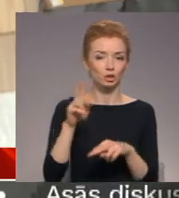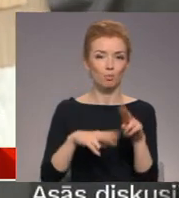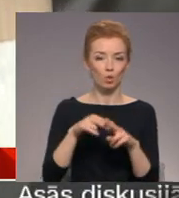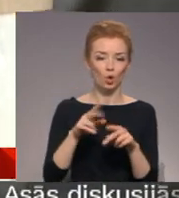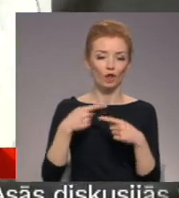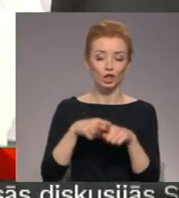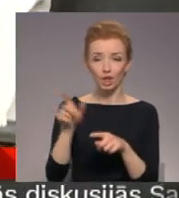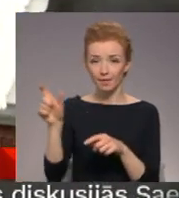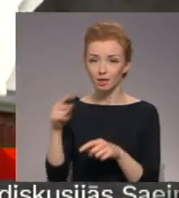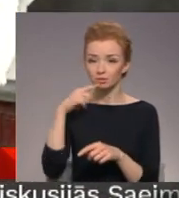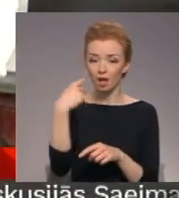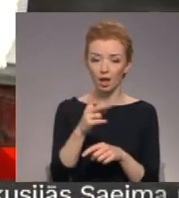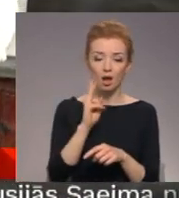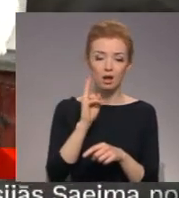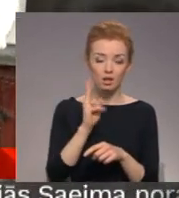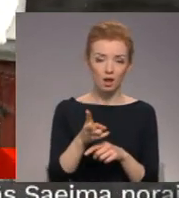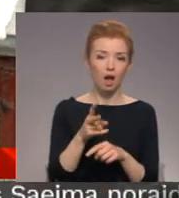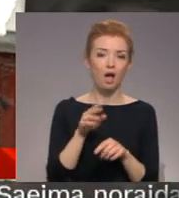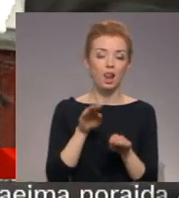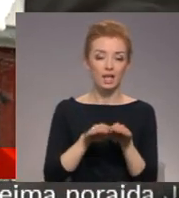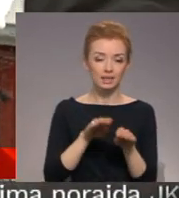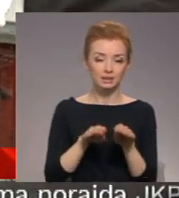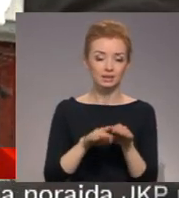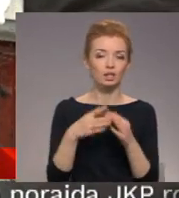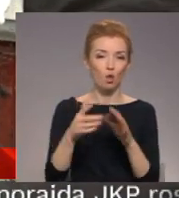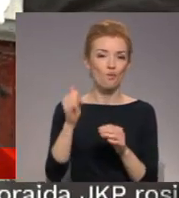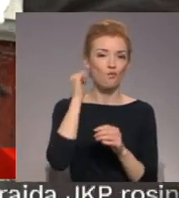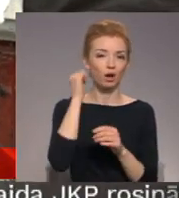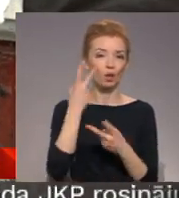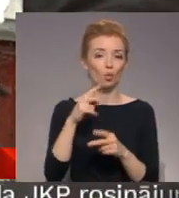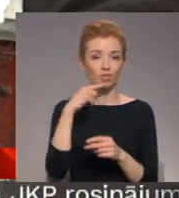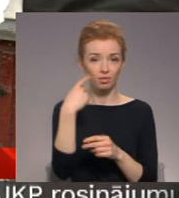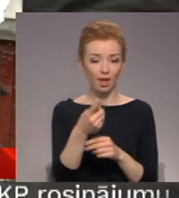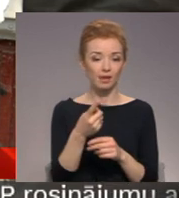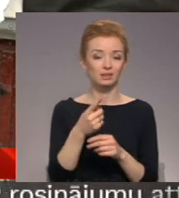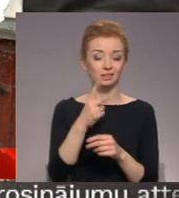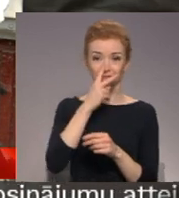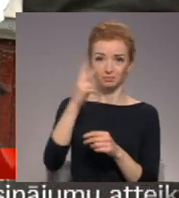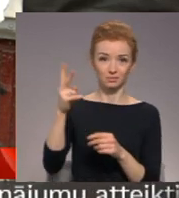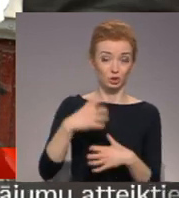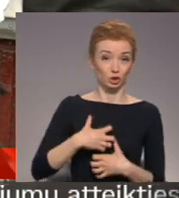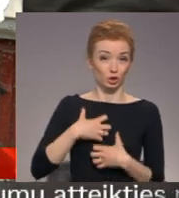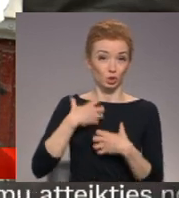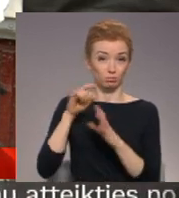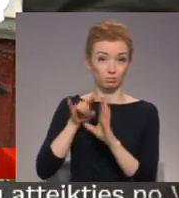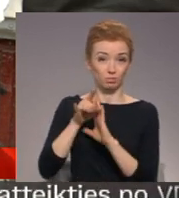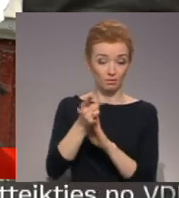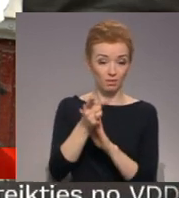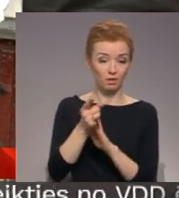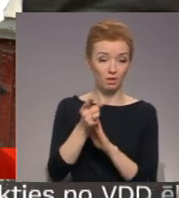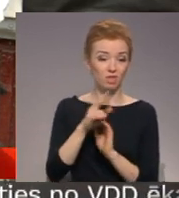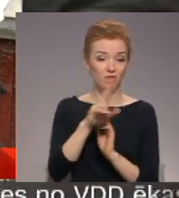viņa atzinums ir līdzīgs būvvaldes pirmajiem secinājumiem jau vakar, respektīvi par spīti vizuāli iespaidīgajam caurumam sienā